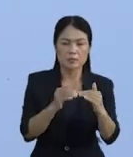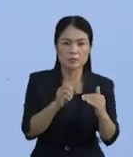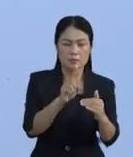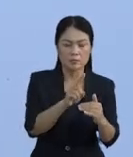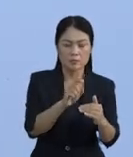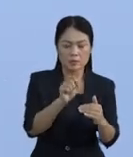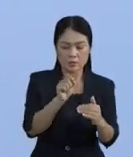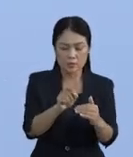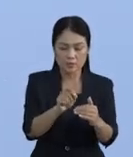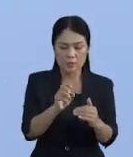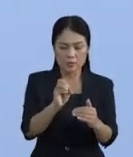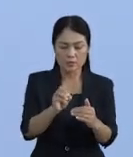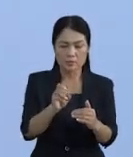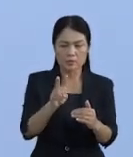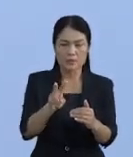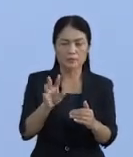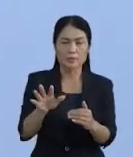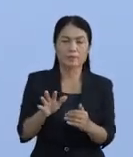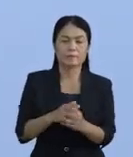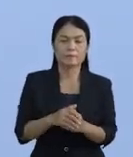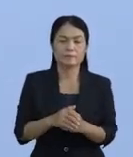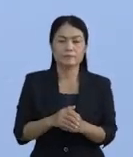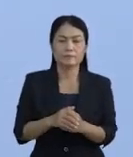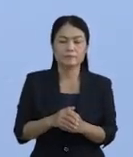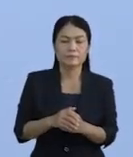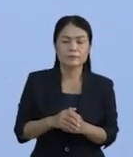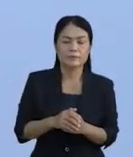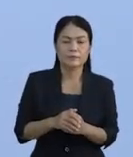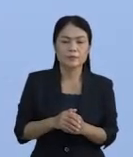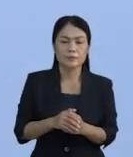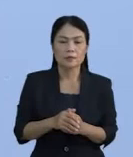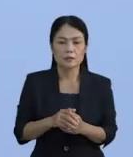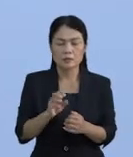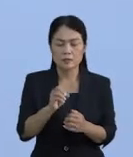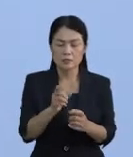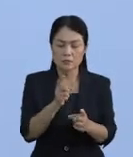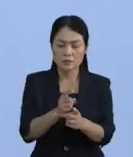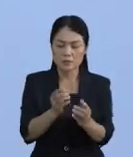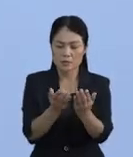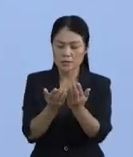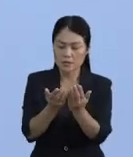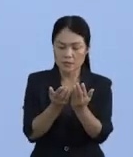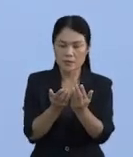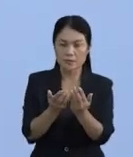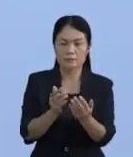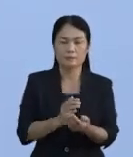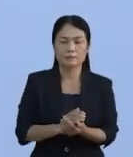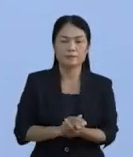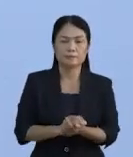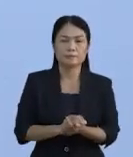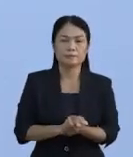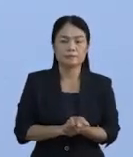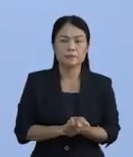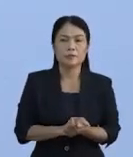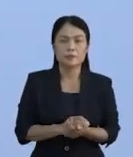chết sâu mà phải pram và sâu đi dân thật an là con nè an là ban ti và của viên miên làm lại đây